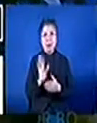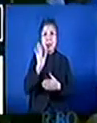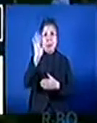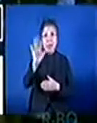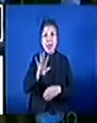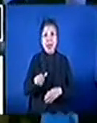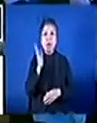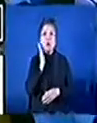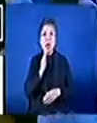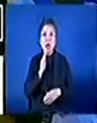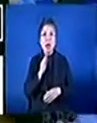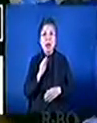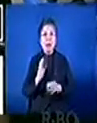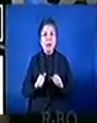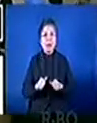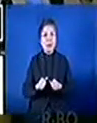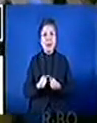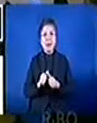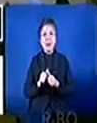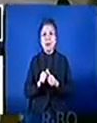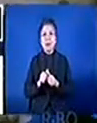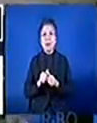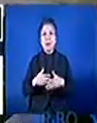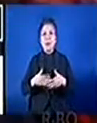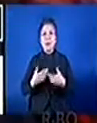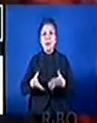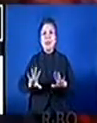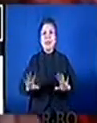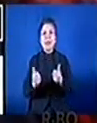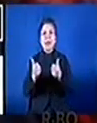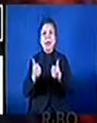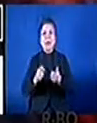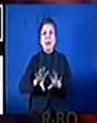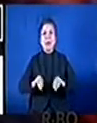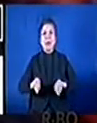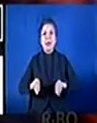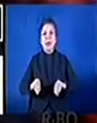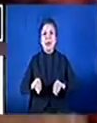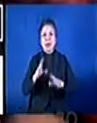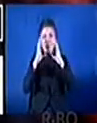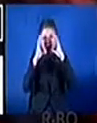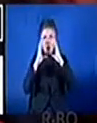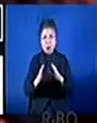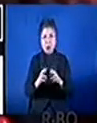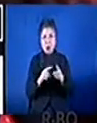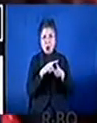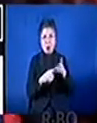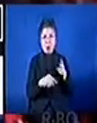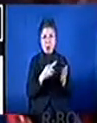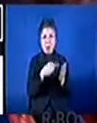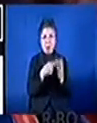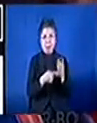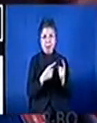depan anak muda kita bisa kita berikan kesempatan untuk lapangan kerja kalau kita fokus pada 2 program utama